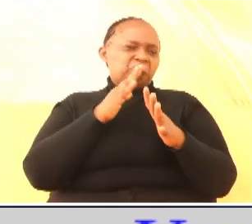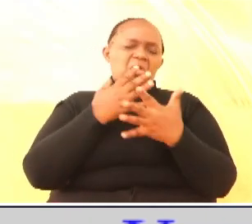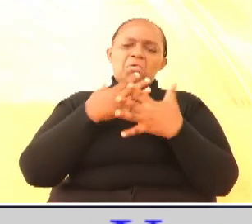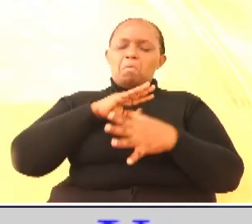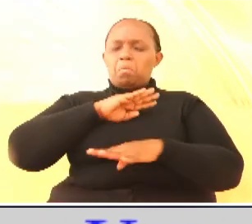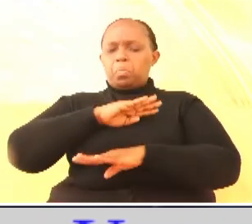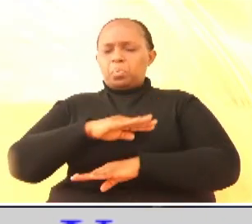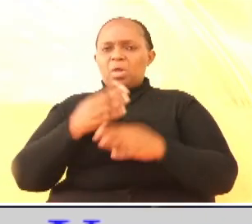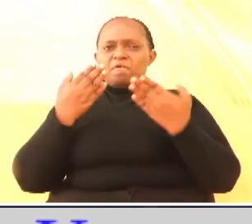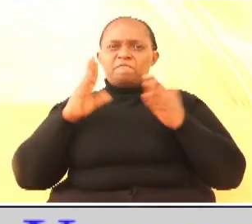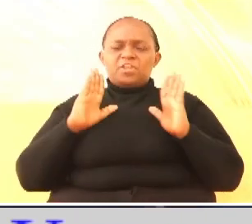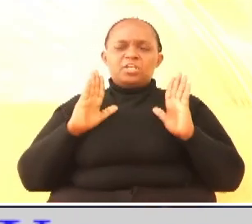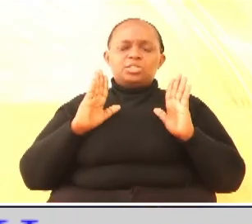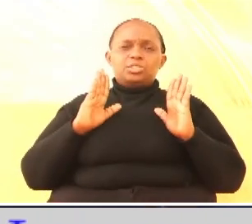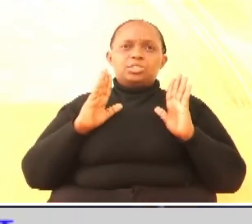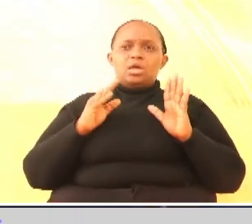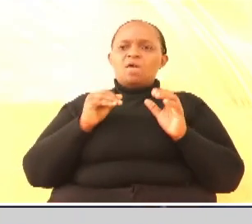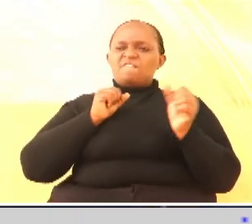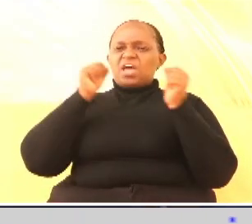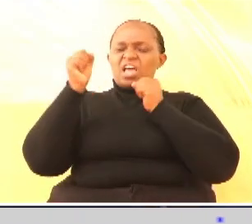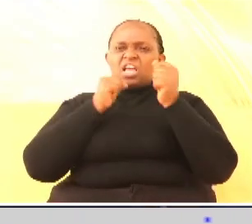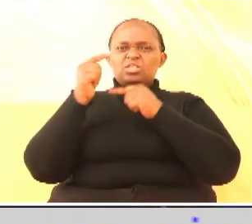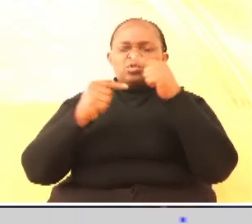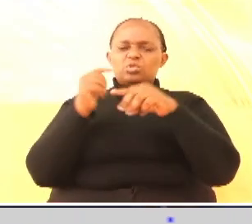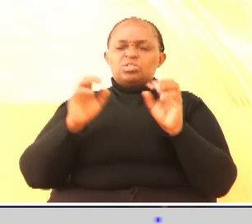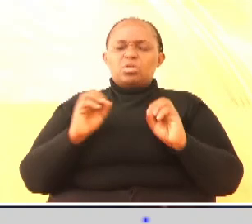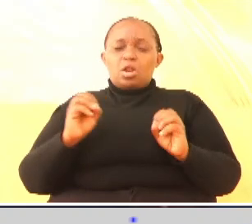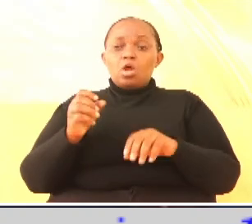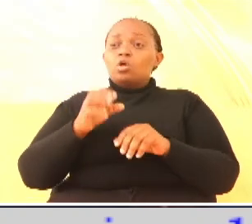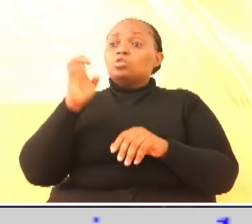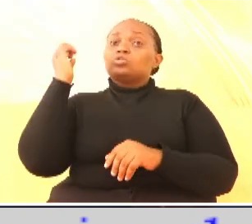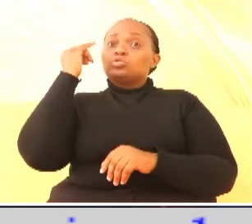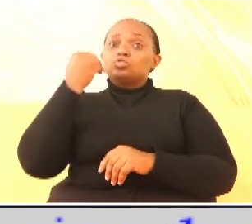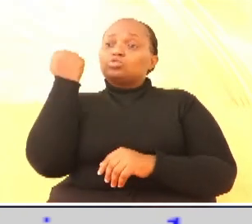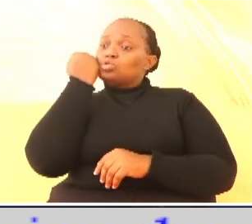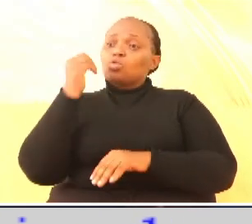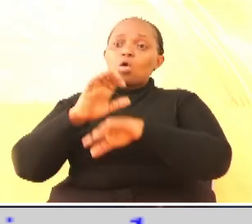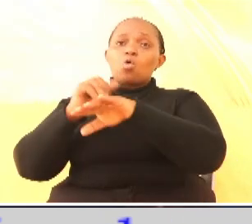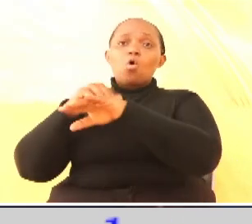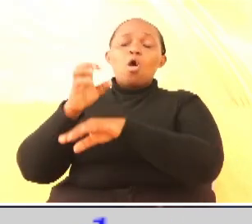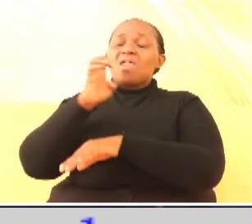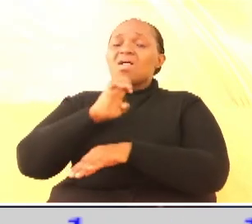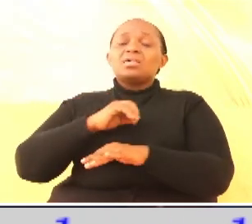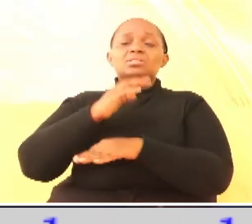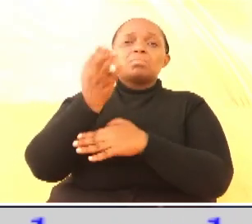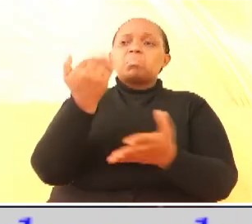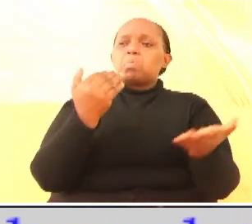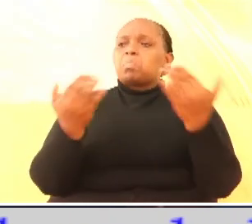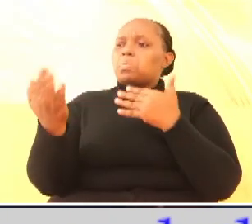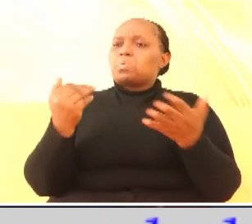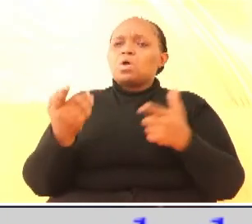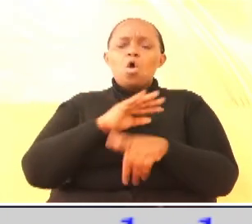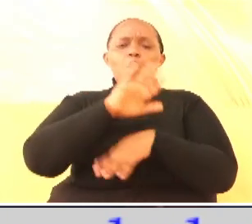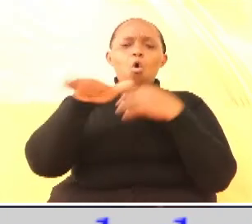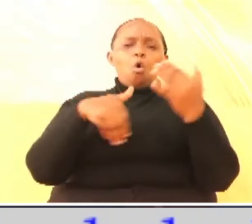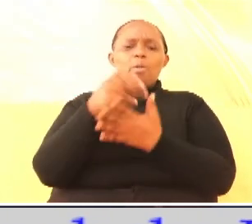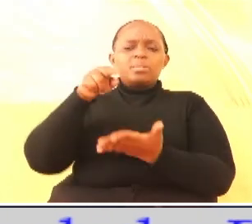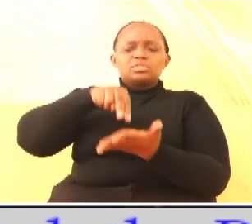vita, Joshua akawaita watu, viongozi wote, wazee wote, watu wote wakasimama mbele